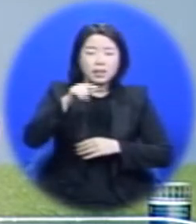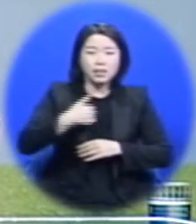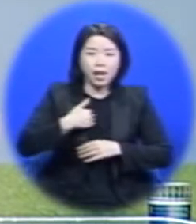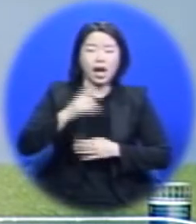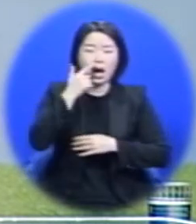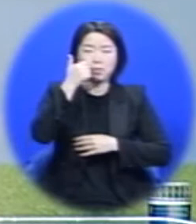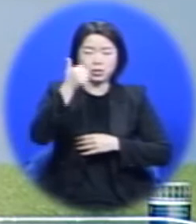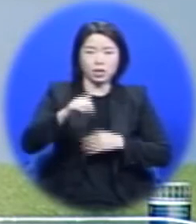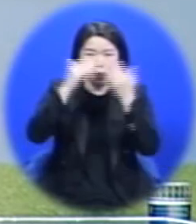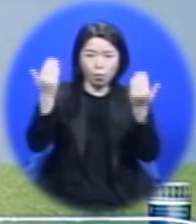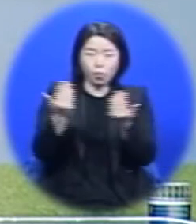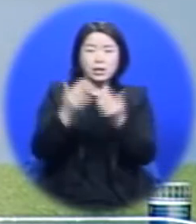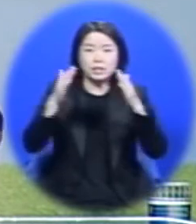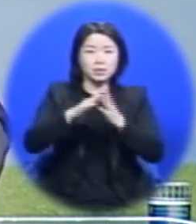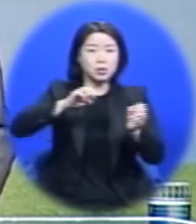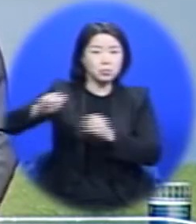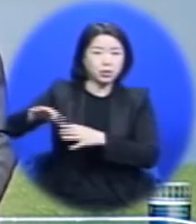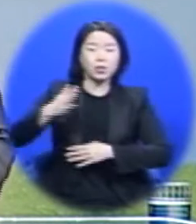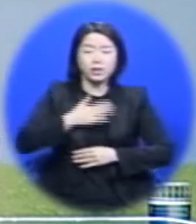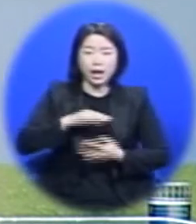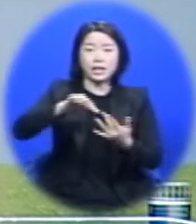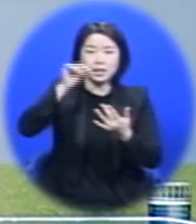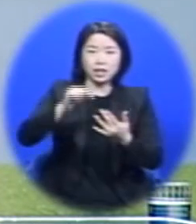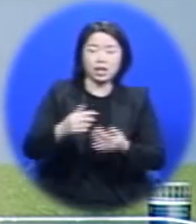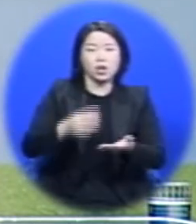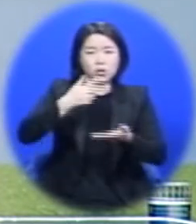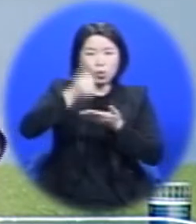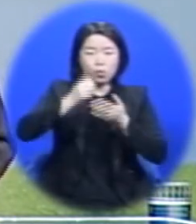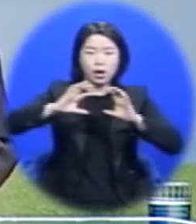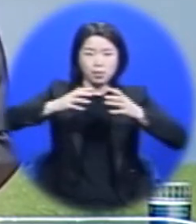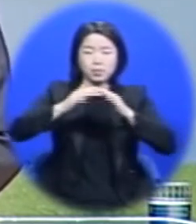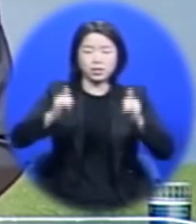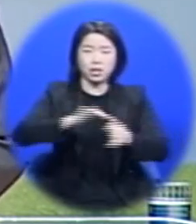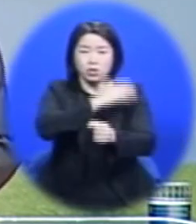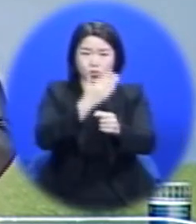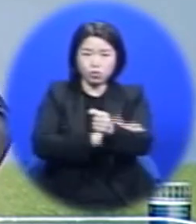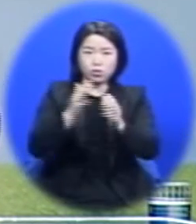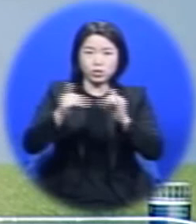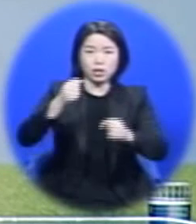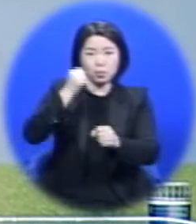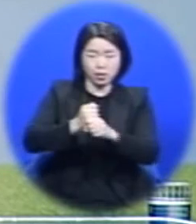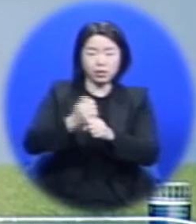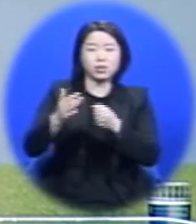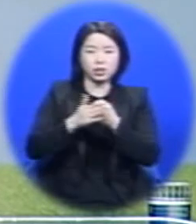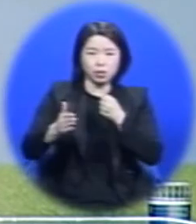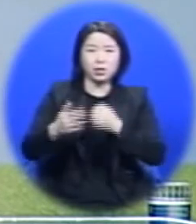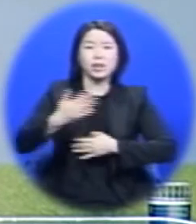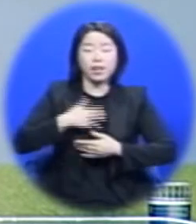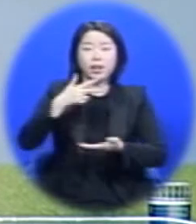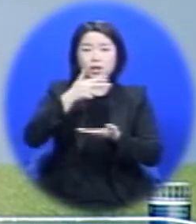그의 온 집을 버리시고 나를 택하사 나를 여호와의 백성 이스라엘의 주권자로 삼으셨으니 내가 여호와